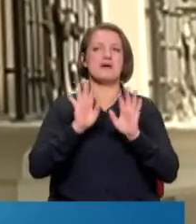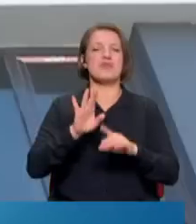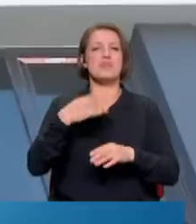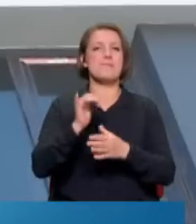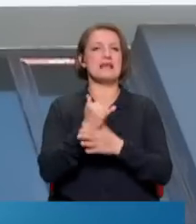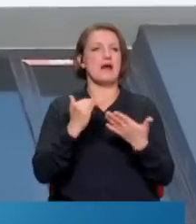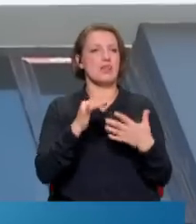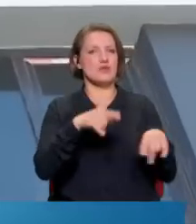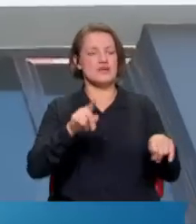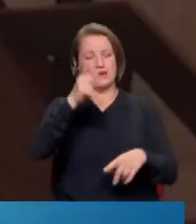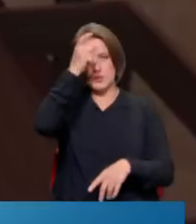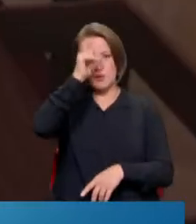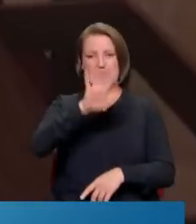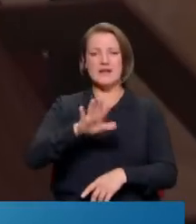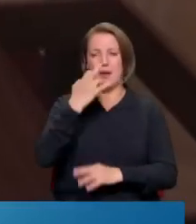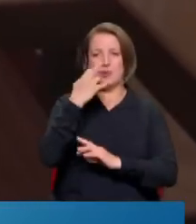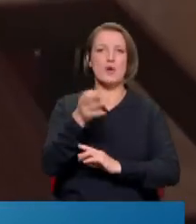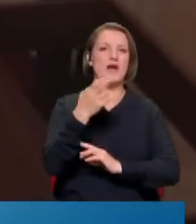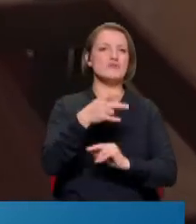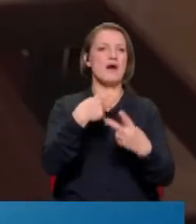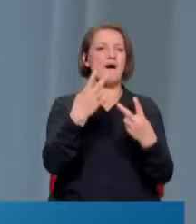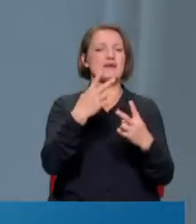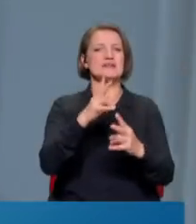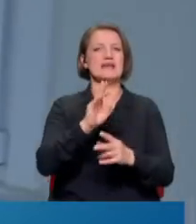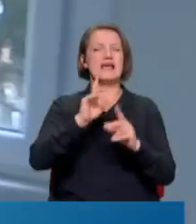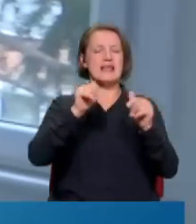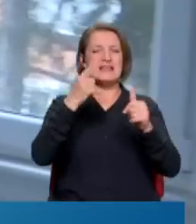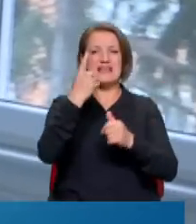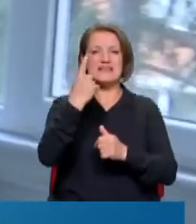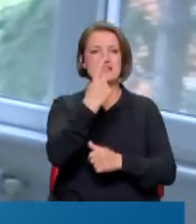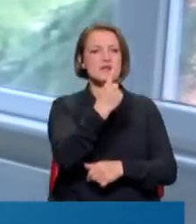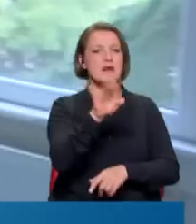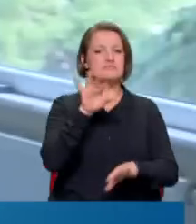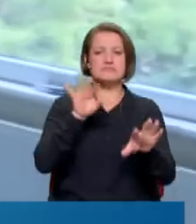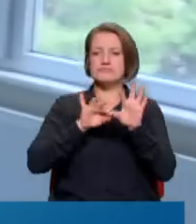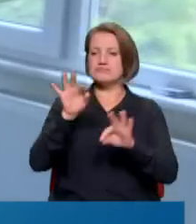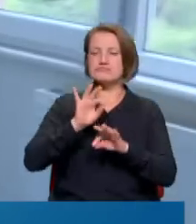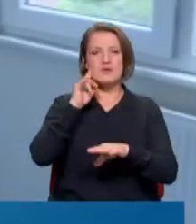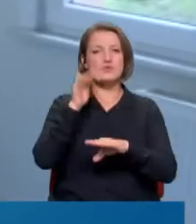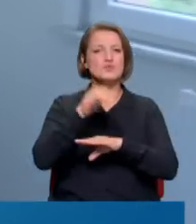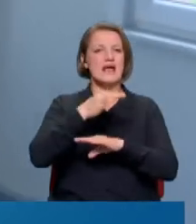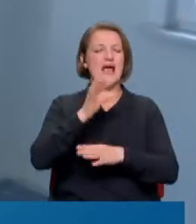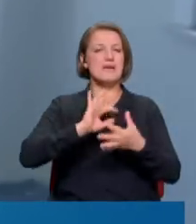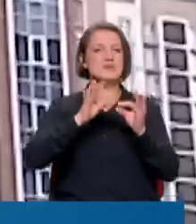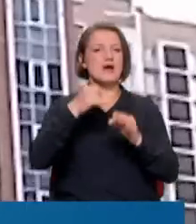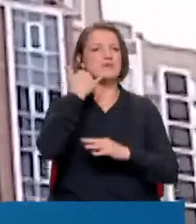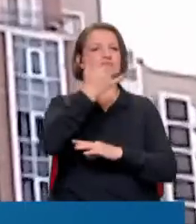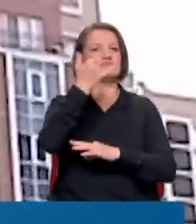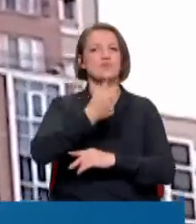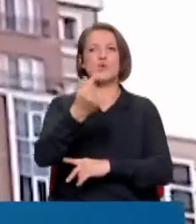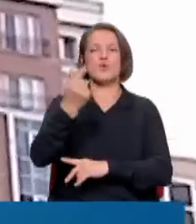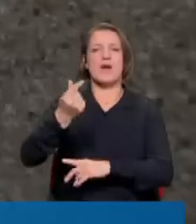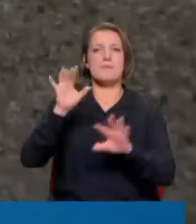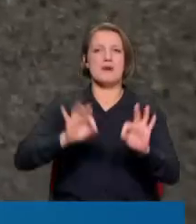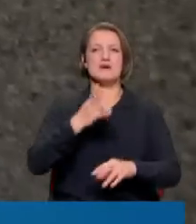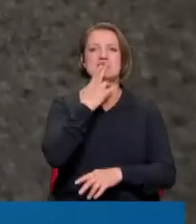meslektaşları Yurt genelinde dolandırıcılara ait ilanları tek tek tespit edip tuzağa düşen emlakçıları telefonla uyarmaya başladı